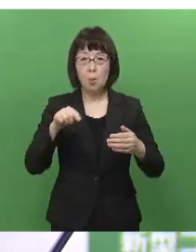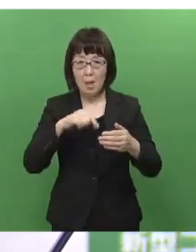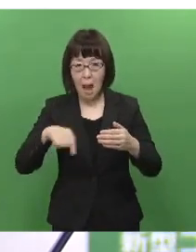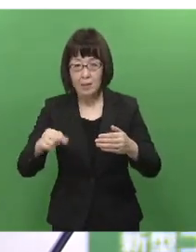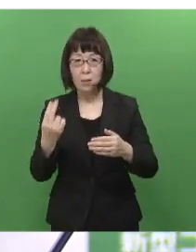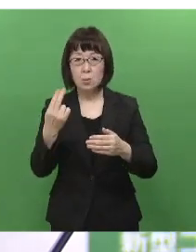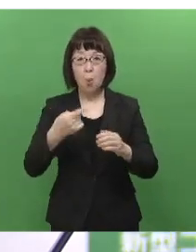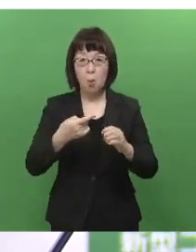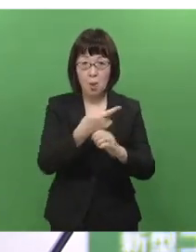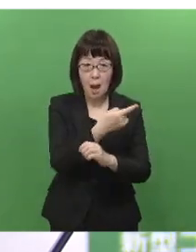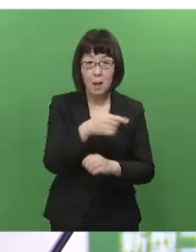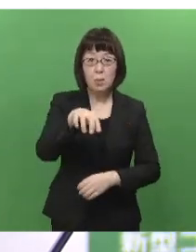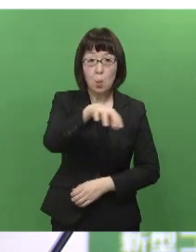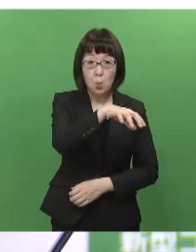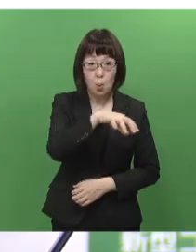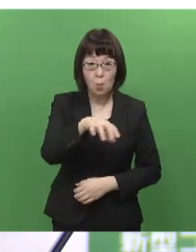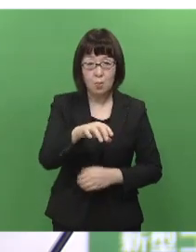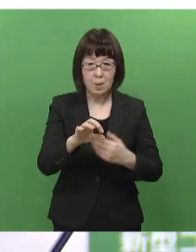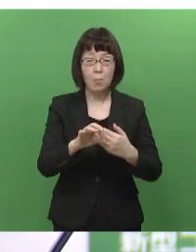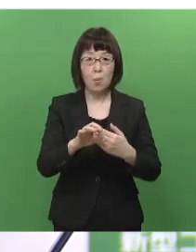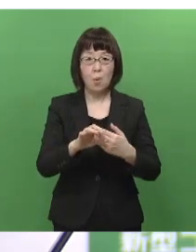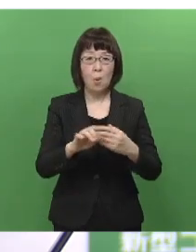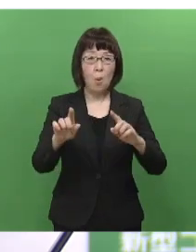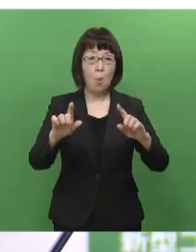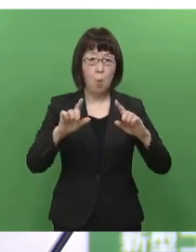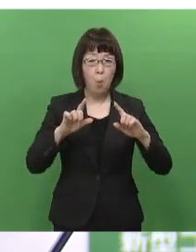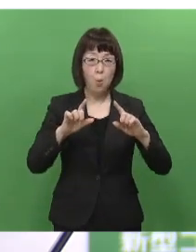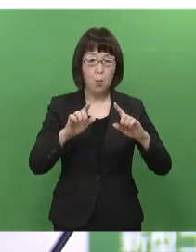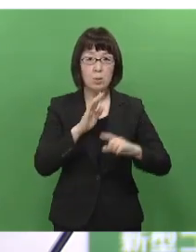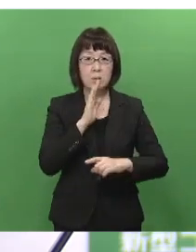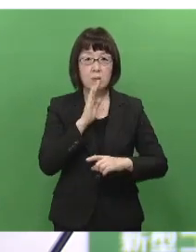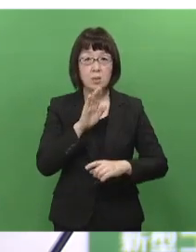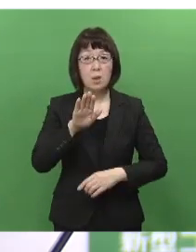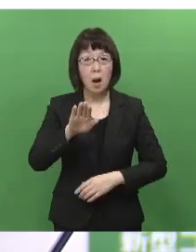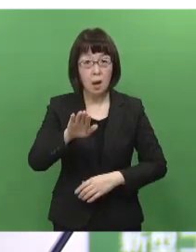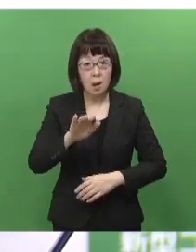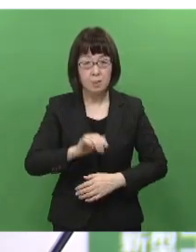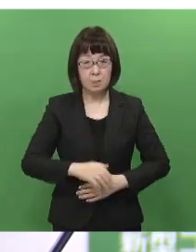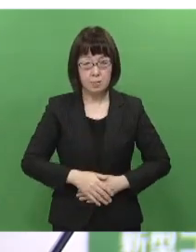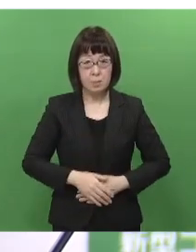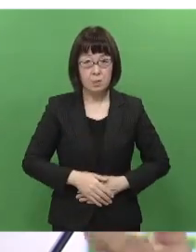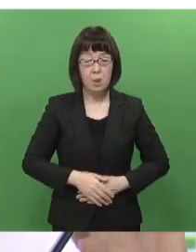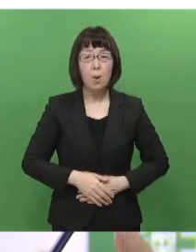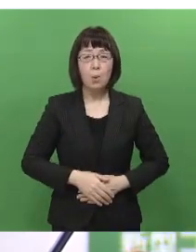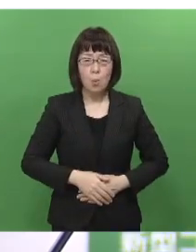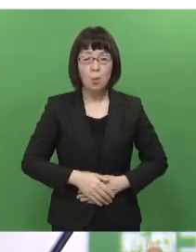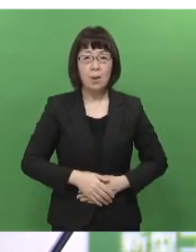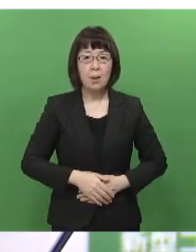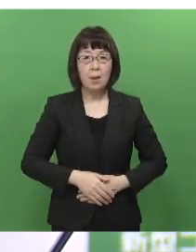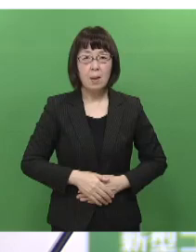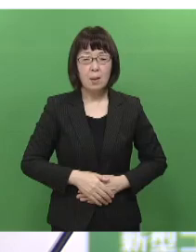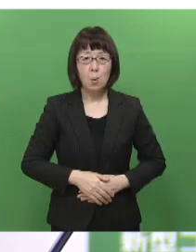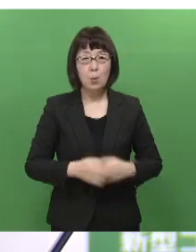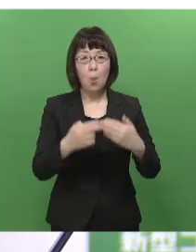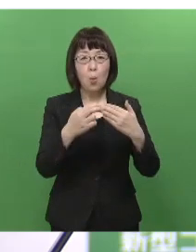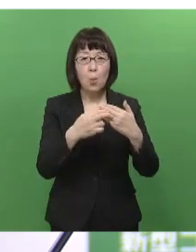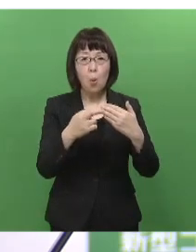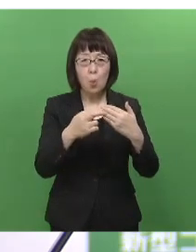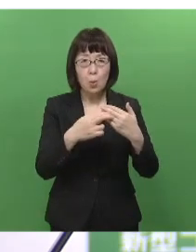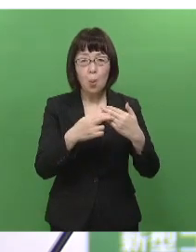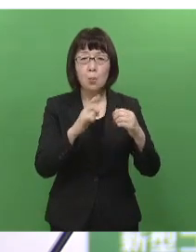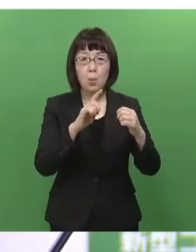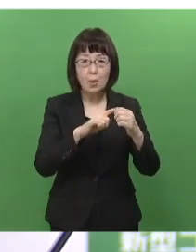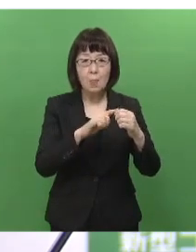で報告もあったかと思いますけれども、これらについてもですね、何の目的でそこに入っていただいているの